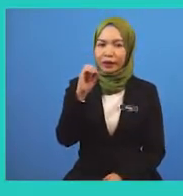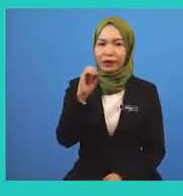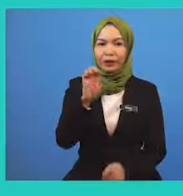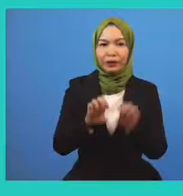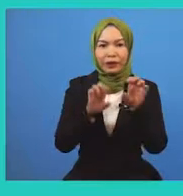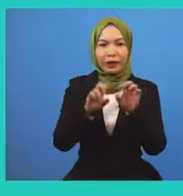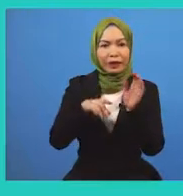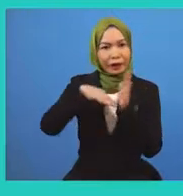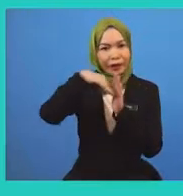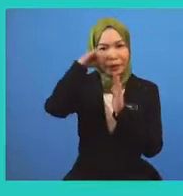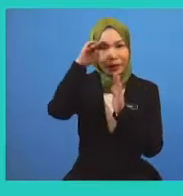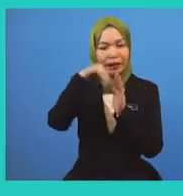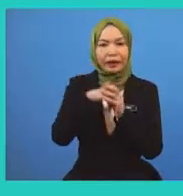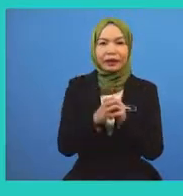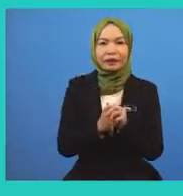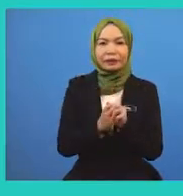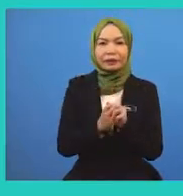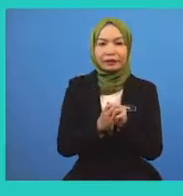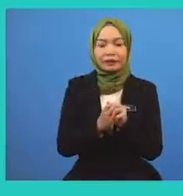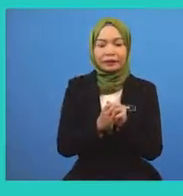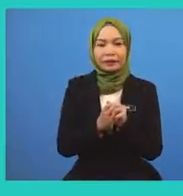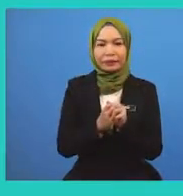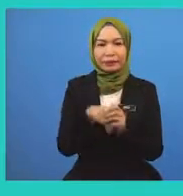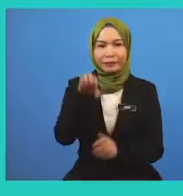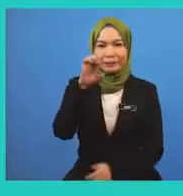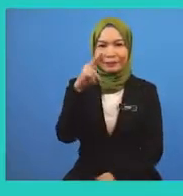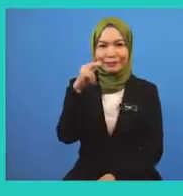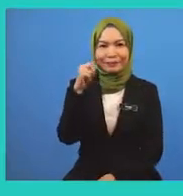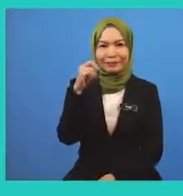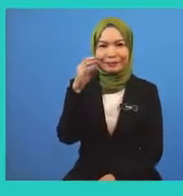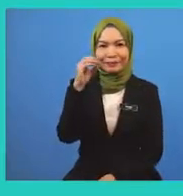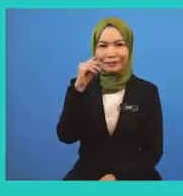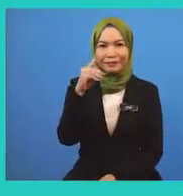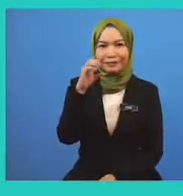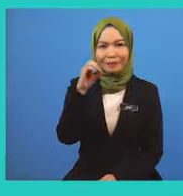menaik. Cikgu ulang, endotermik naik tangga.